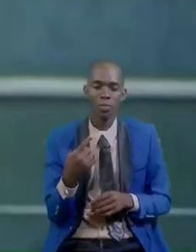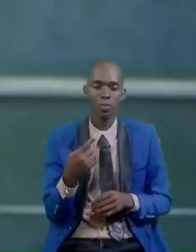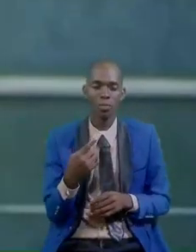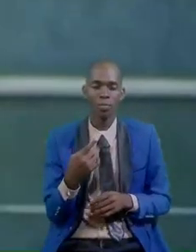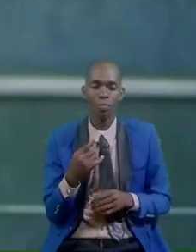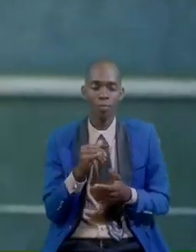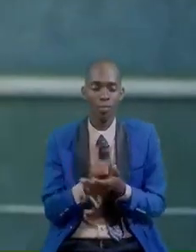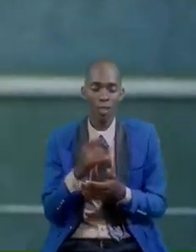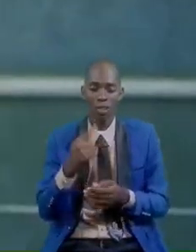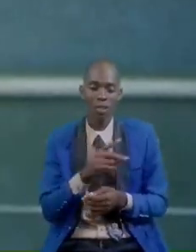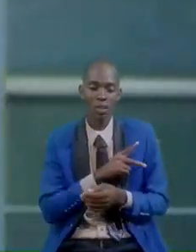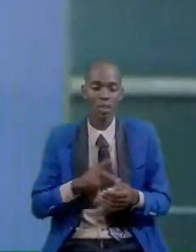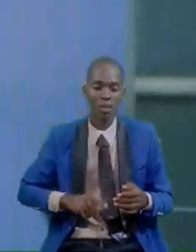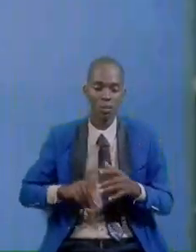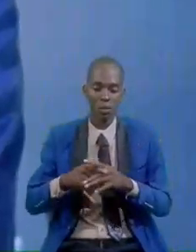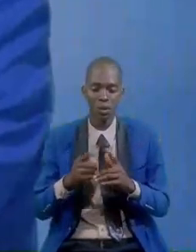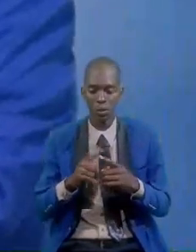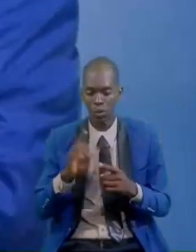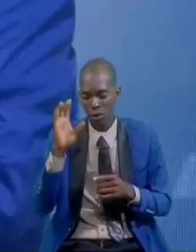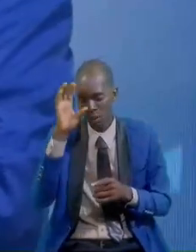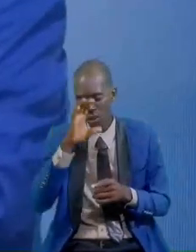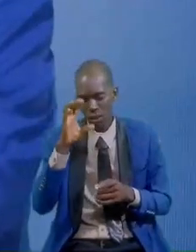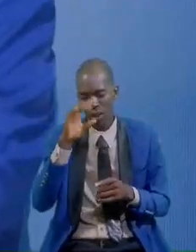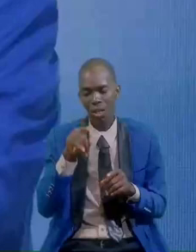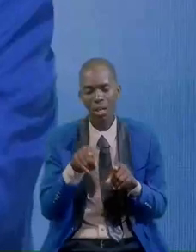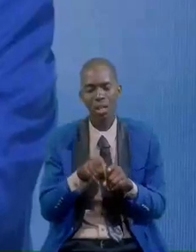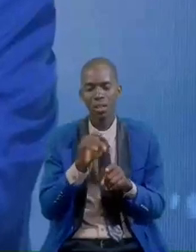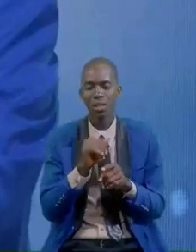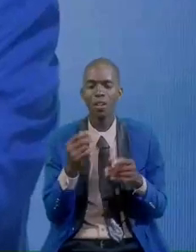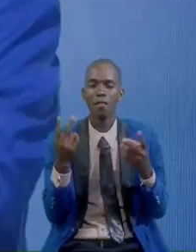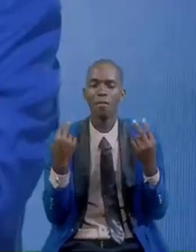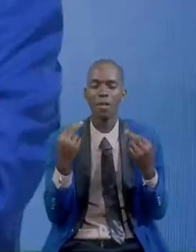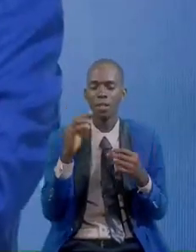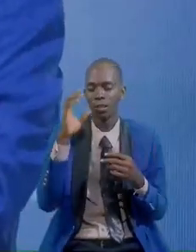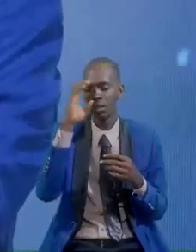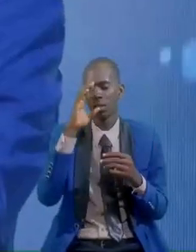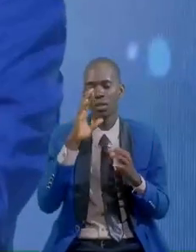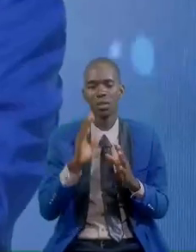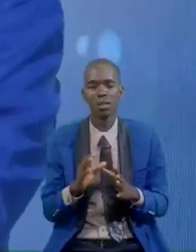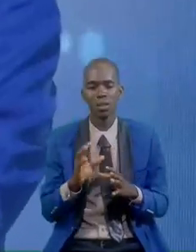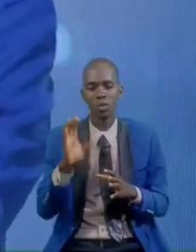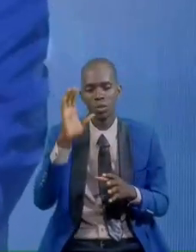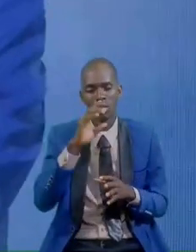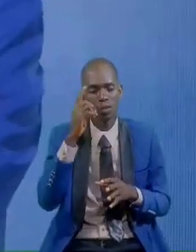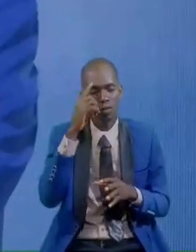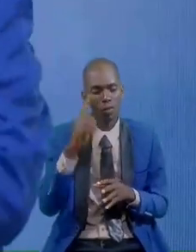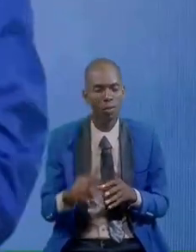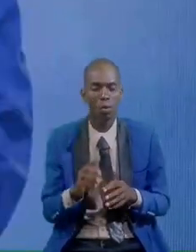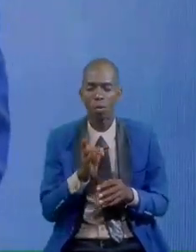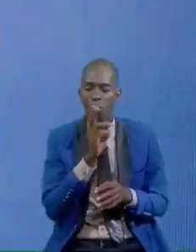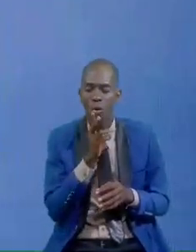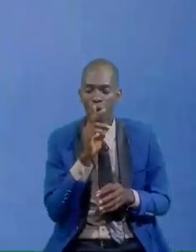à chercher comme un vain chercheur. Il a commencé à chercher, à chercher des sources